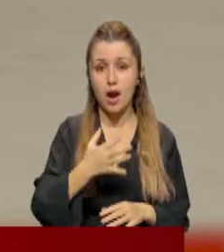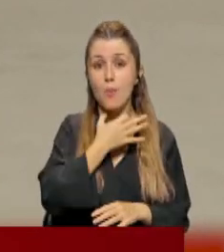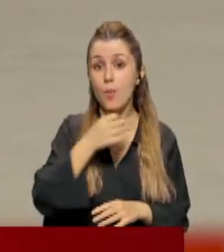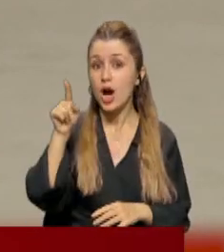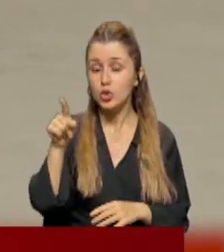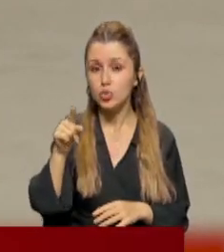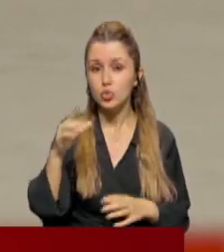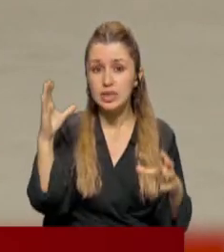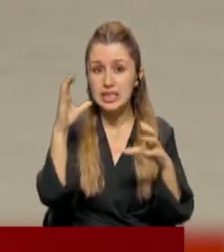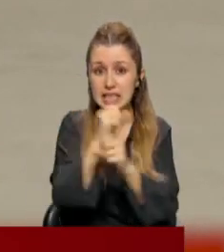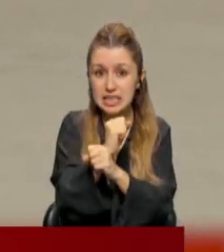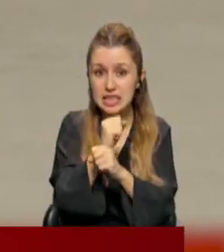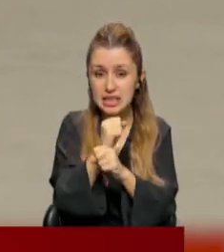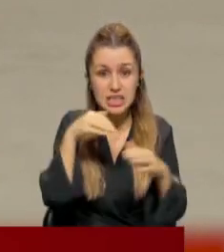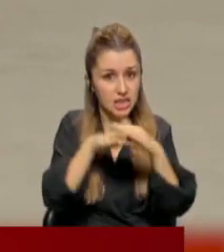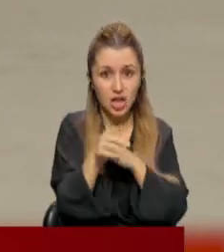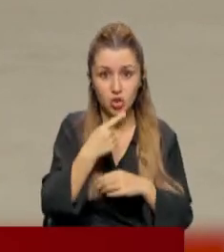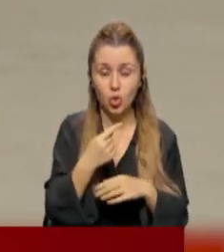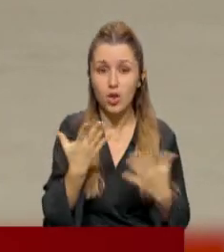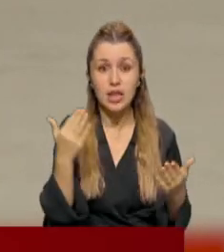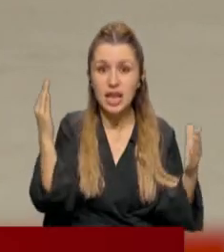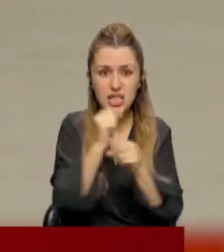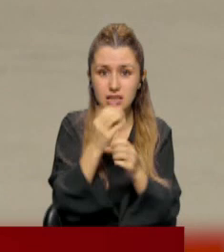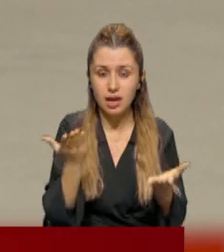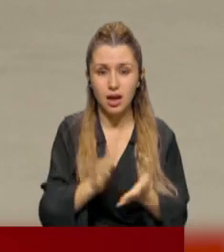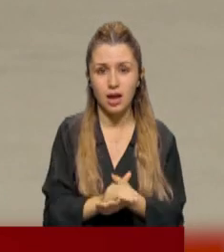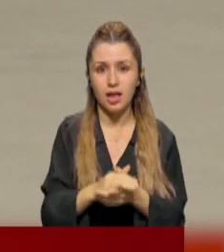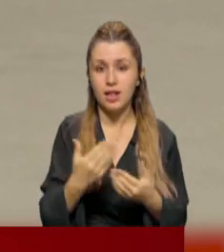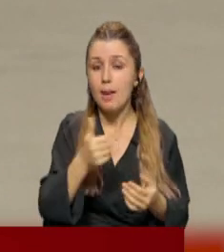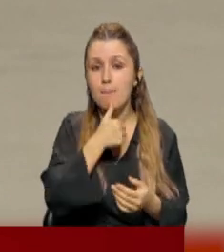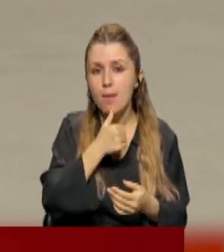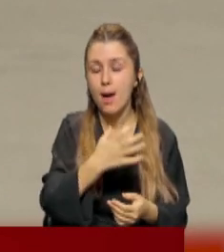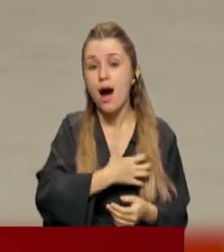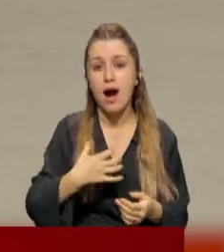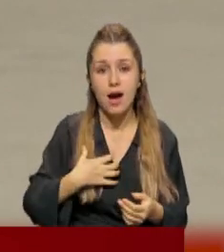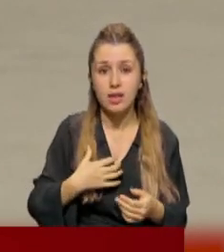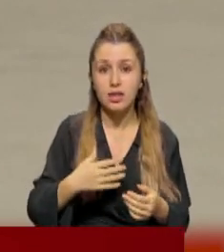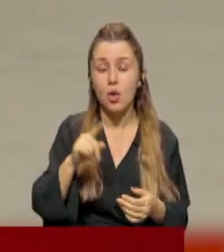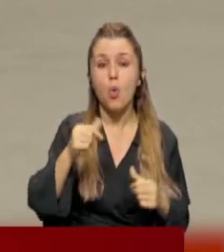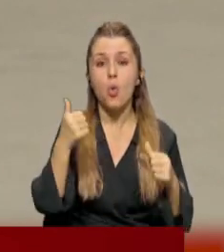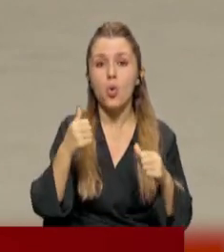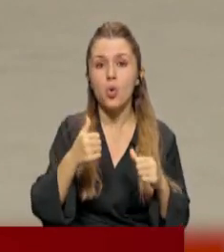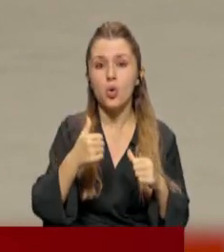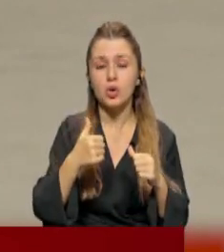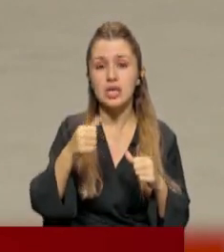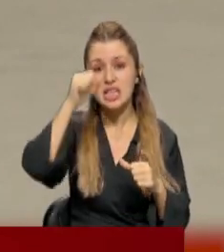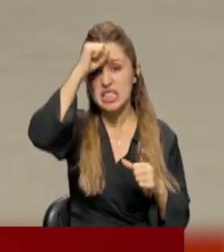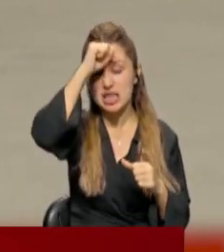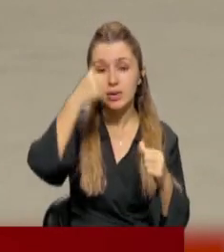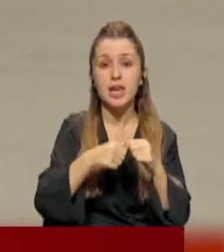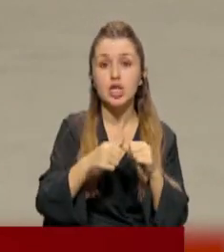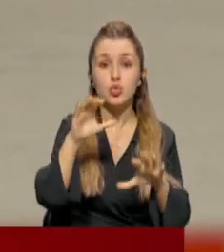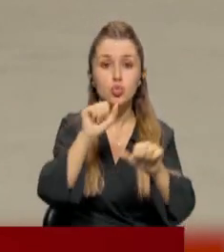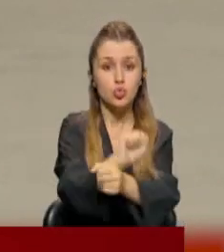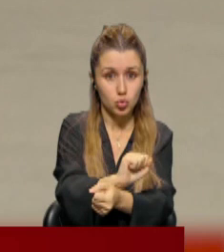Mağdurun gizliliğini sakladık diyor. Ne gizliliği ya? Ne baba, ne anne, ne o sapık eş tutuklu